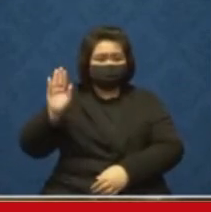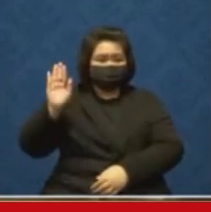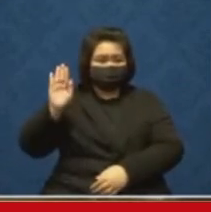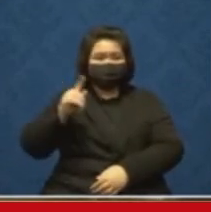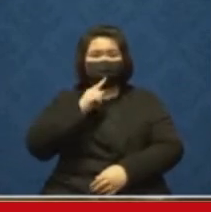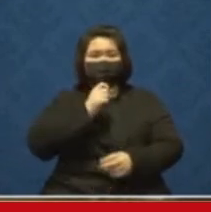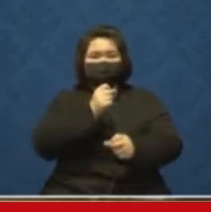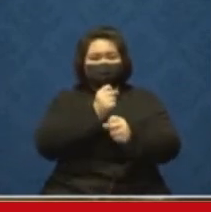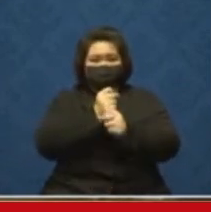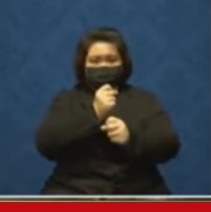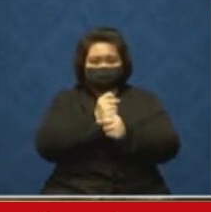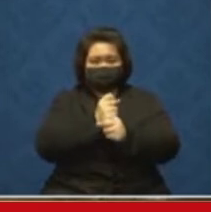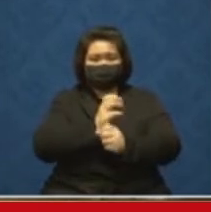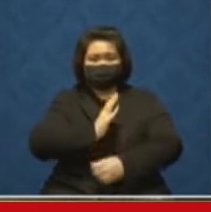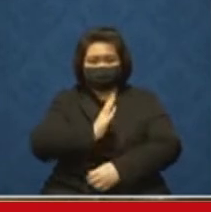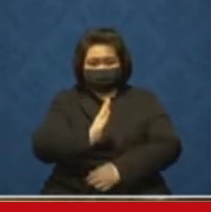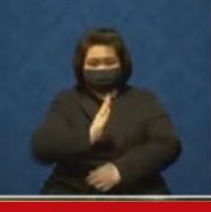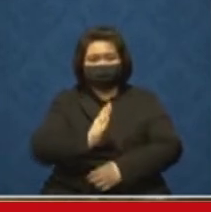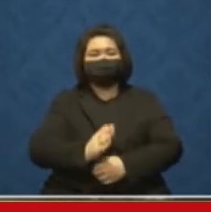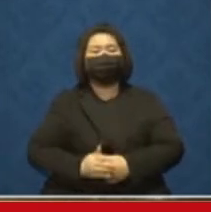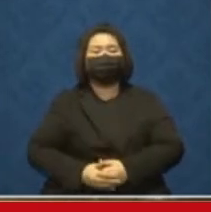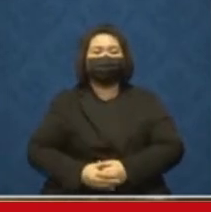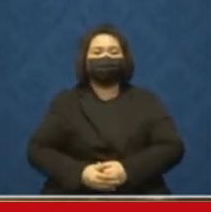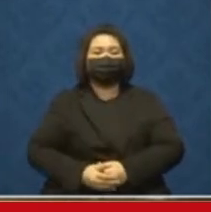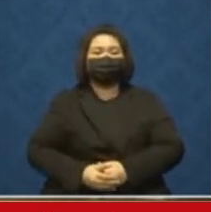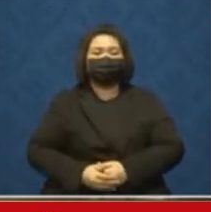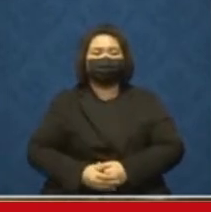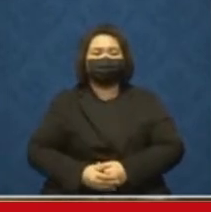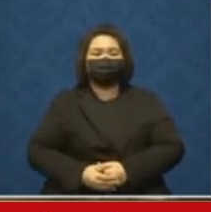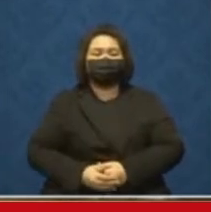จะปฏิบัติหน้าที่ด้วยความสื่อสัตวสุจริต